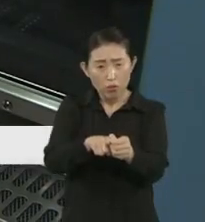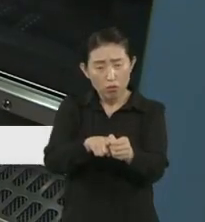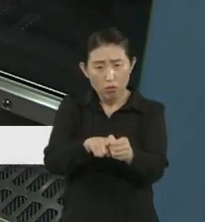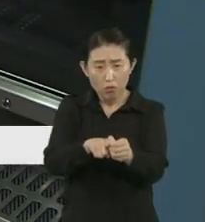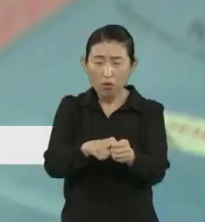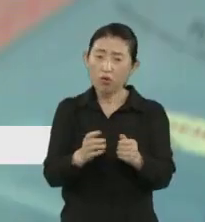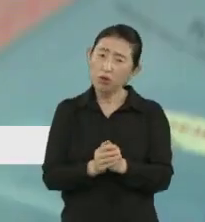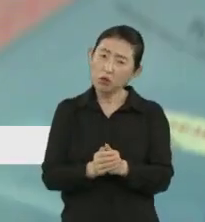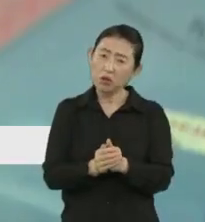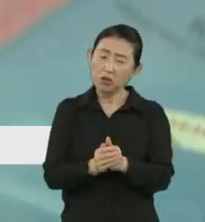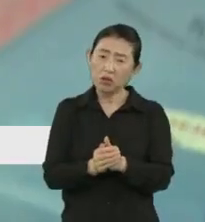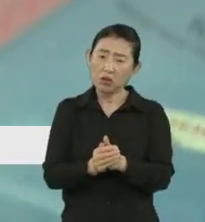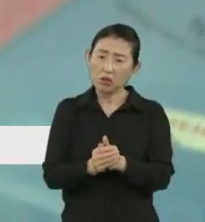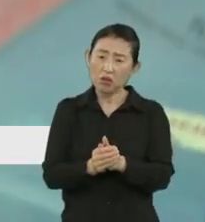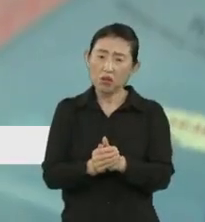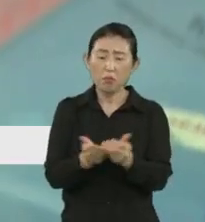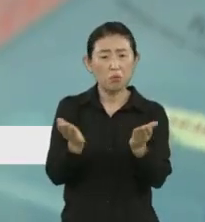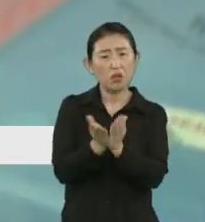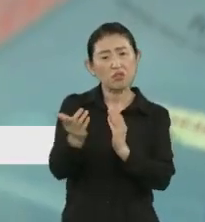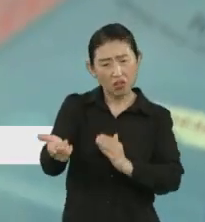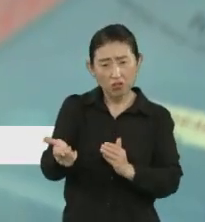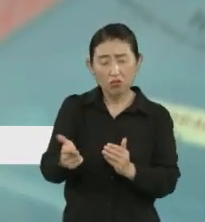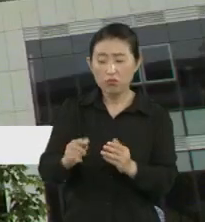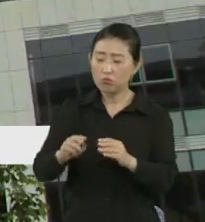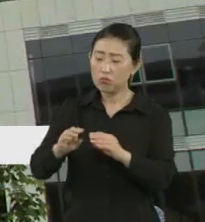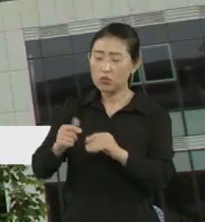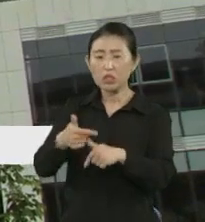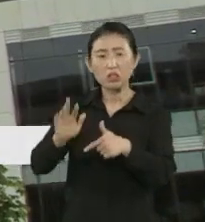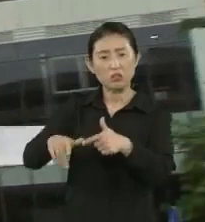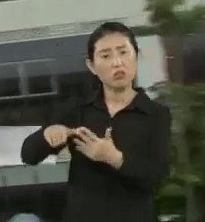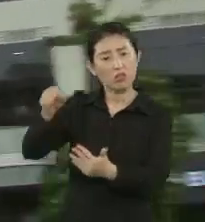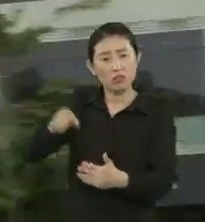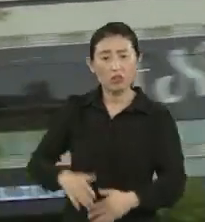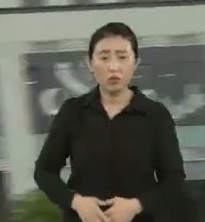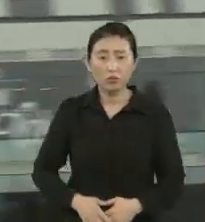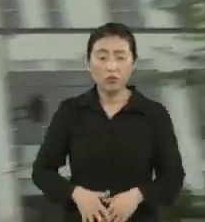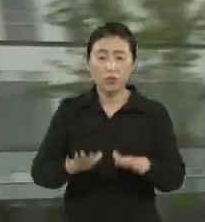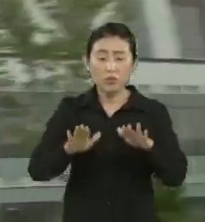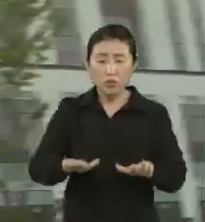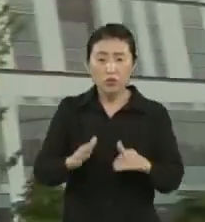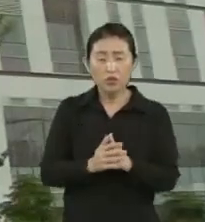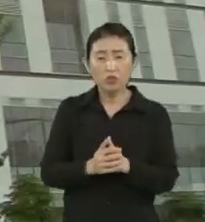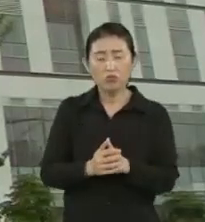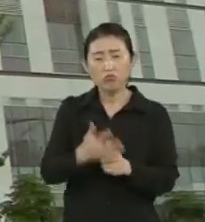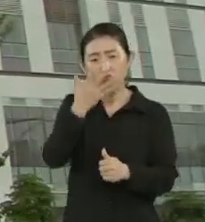본래 목적을 간과한 후보지 선정. 지역 균형 발전과 사업 취지를